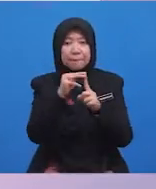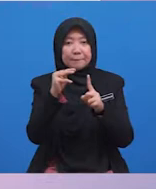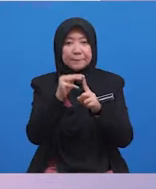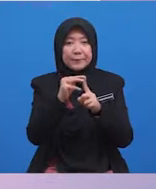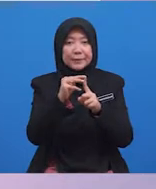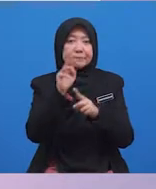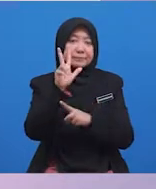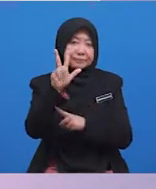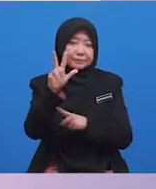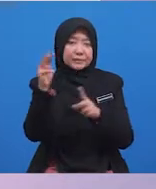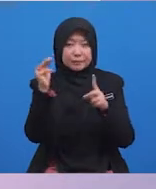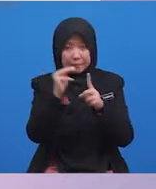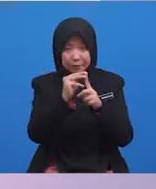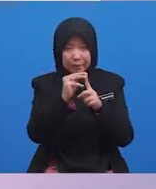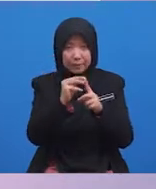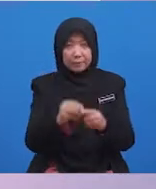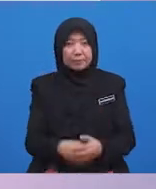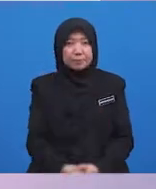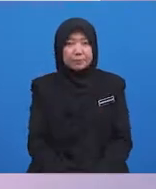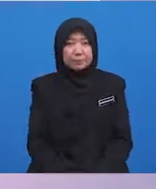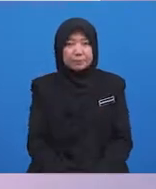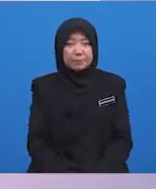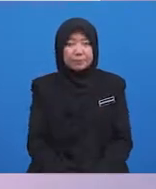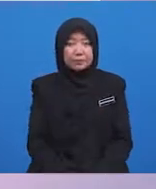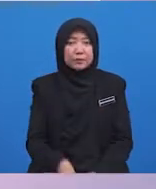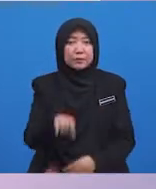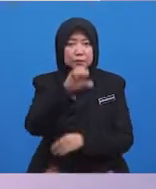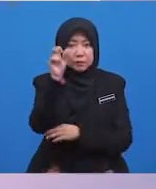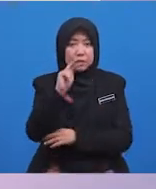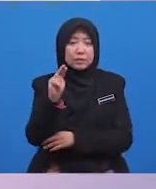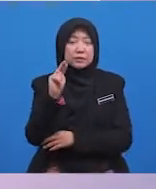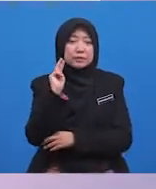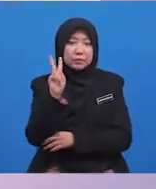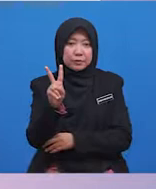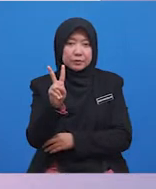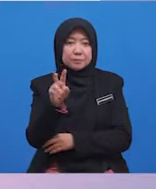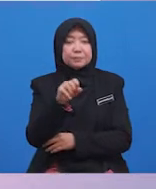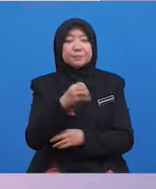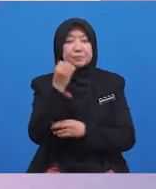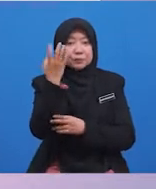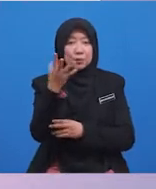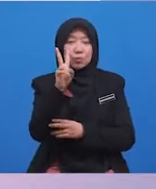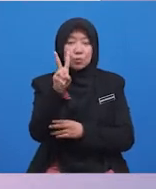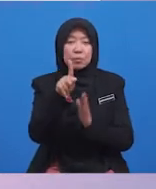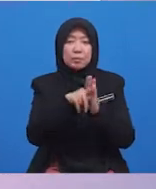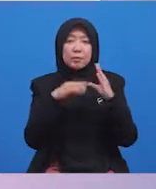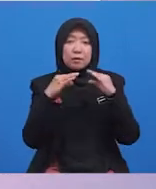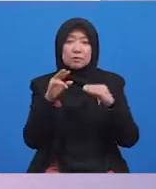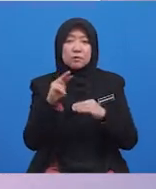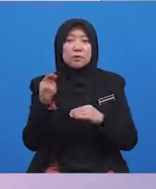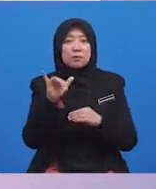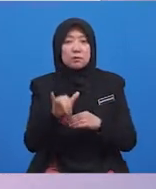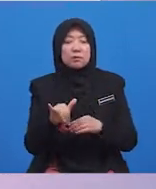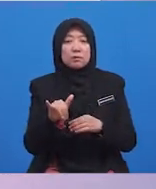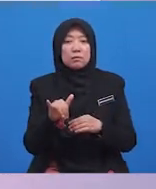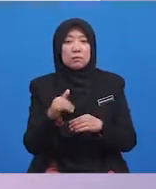markah sebanyak 3 markah. Soalan kedua. Nyatakan 2 pengajaran